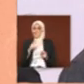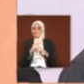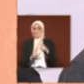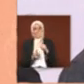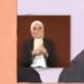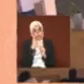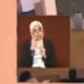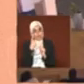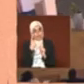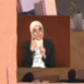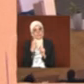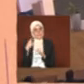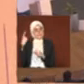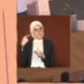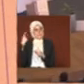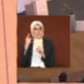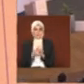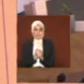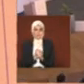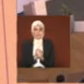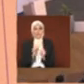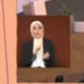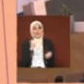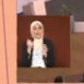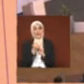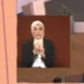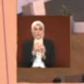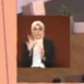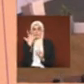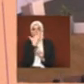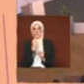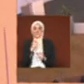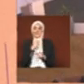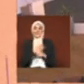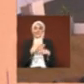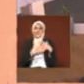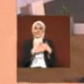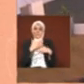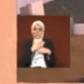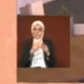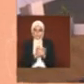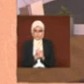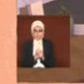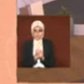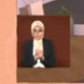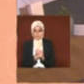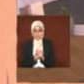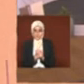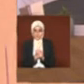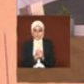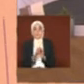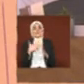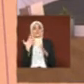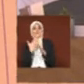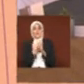افرادها الاب والام والطفل دول اهم حاجه في المجتمع هم دول نواه